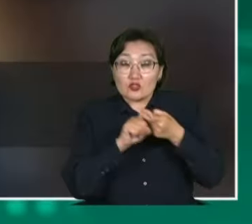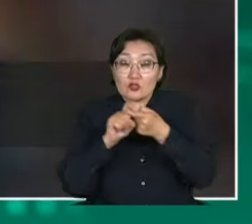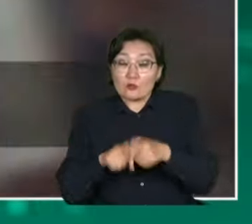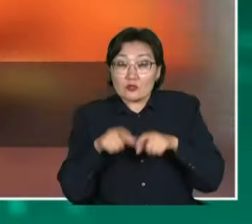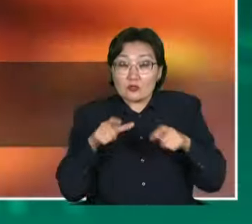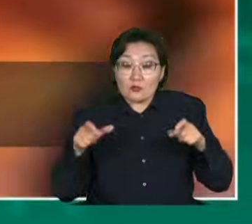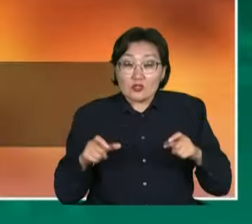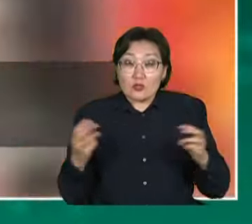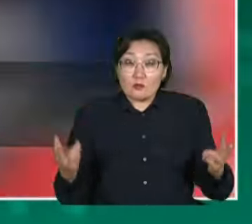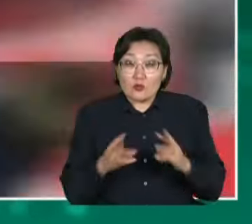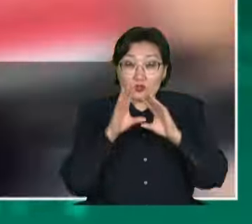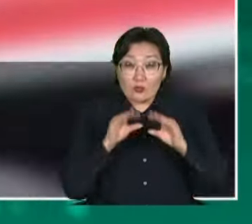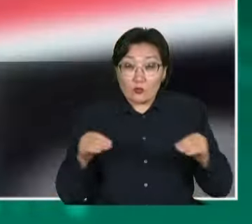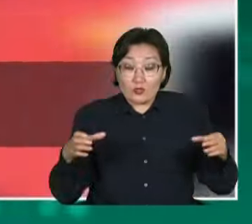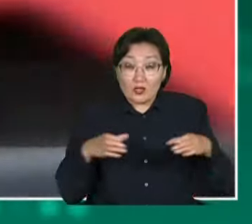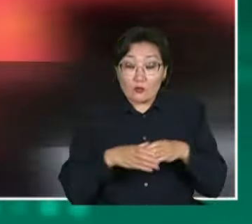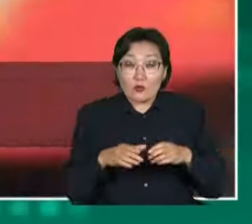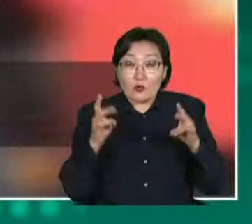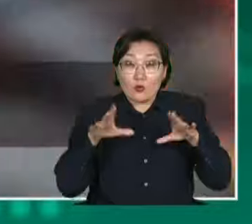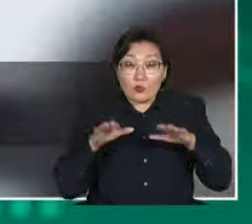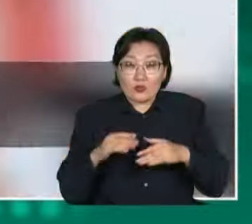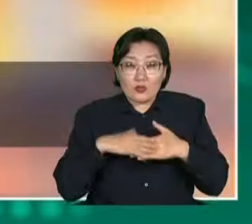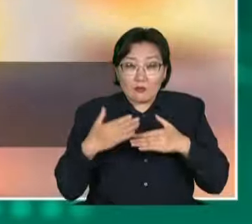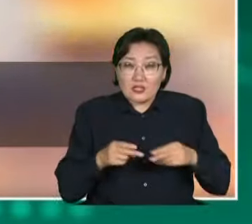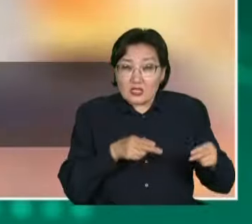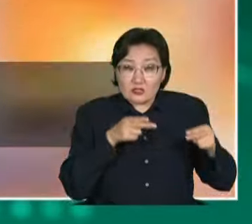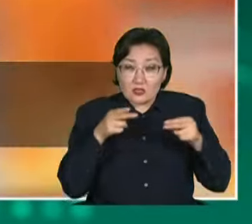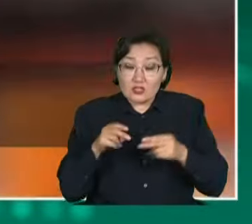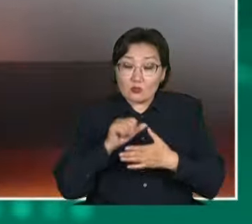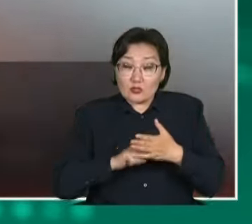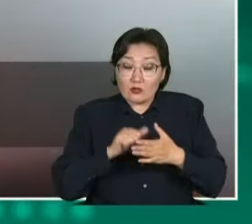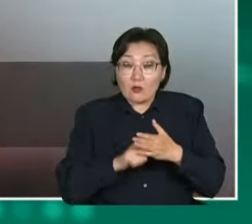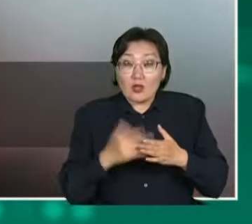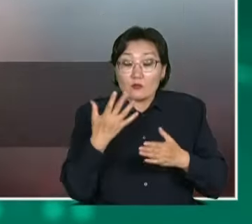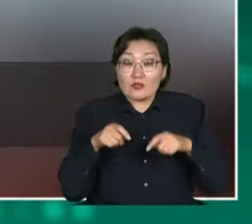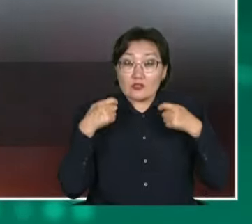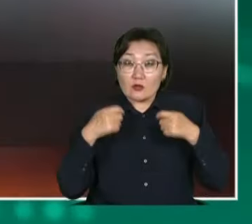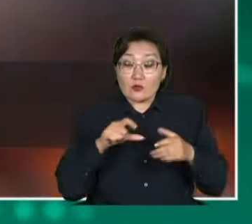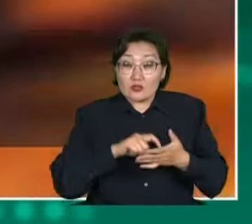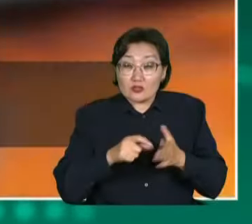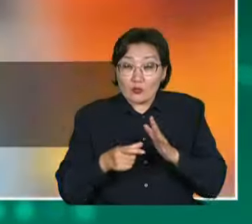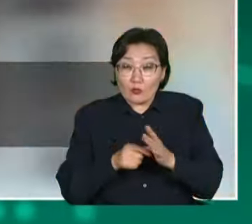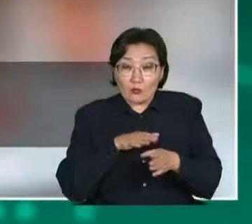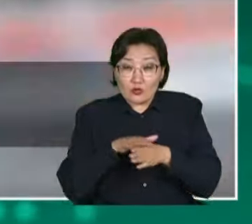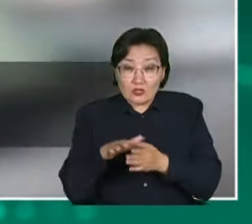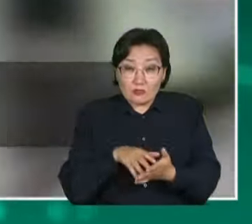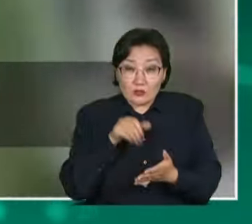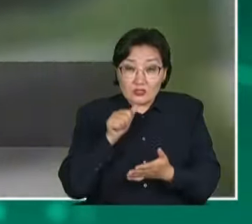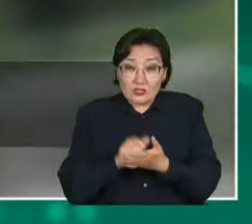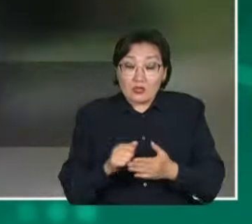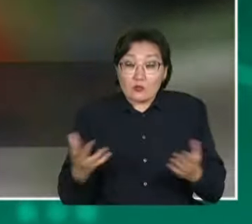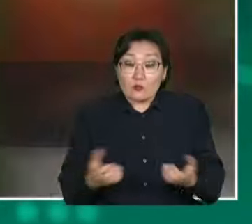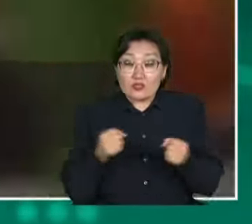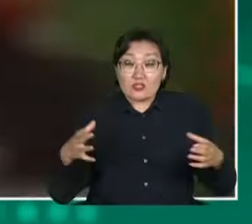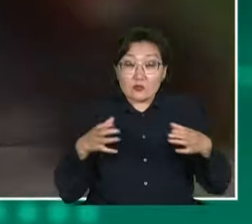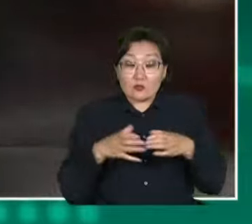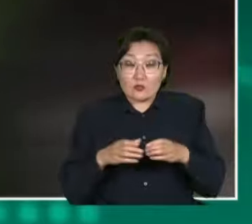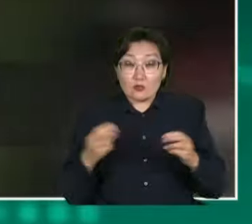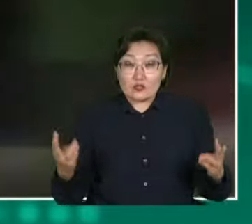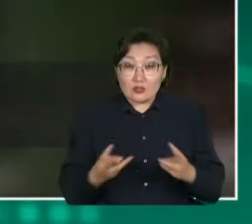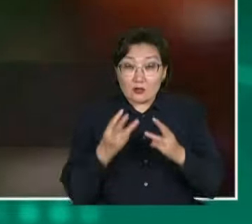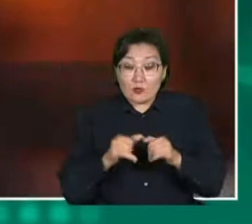сөзінше өрт сөндірушілер оқиға орнына кештетіп жеткен. Салдарынан 5 сауда дүңгіршегінің түгі қалмапты. Ал құтқарушылар